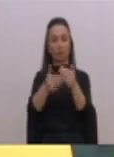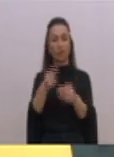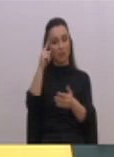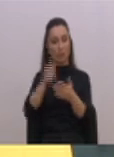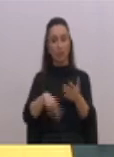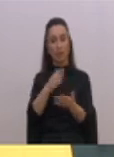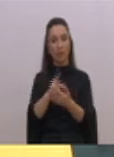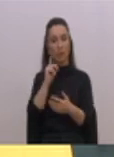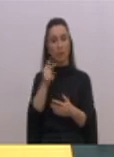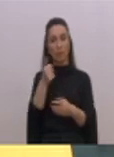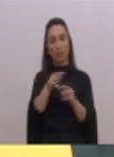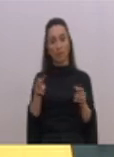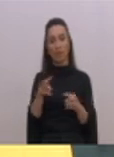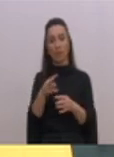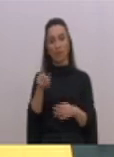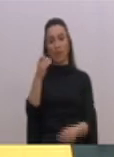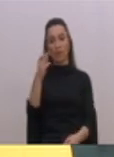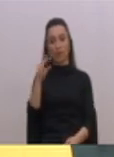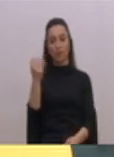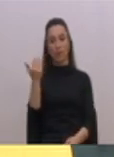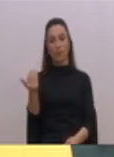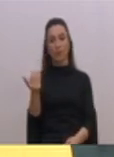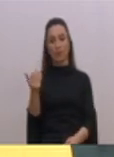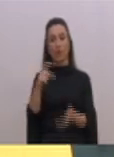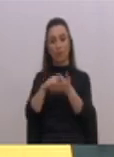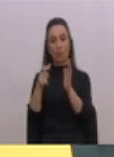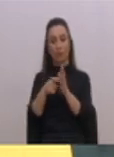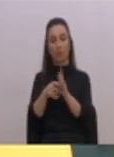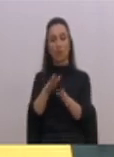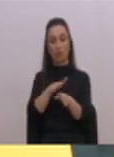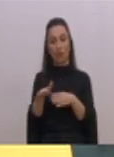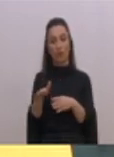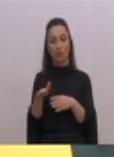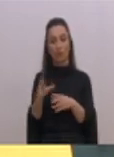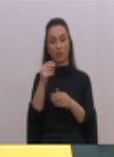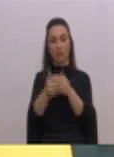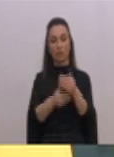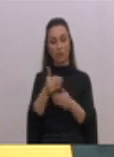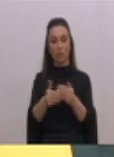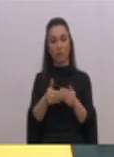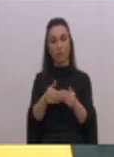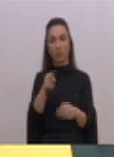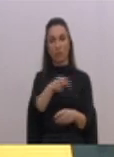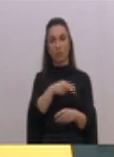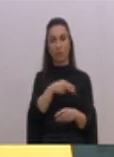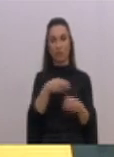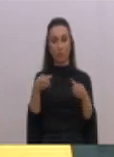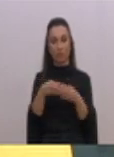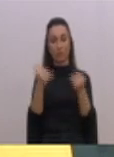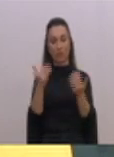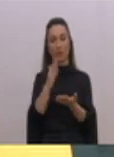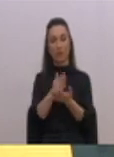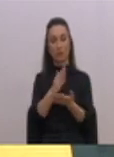ვარ, რომ პრემიერ-მინისტრი ღარიბაშვილი და მისი კაბინეტი შეასრულებს წარმატებით. საპარლამენტო გუნდი დღეს